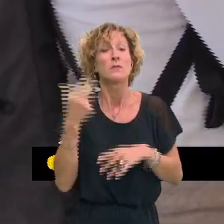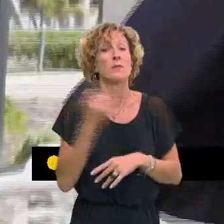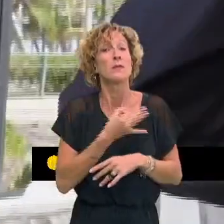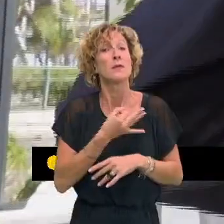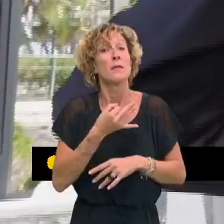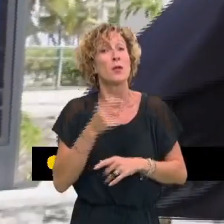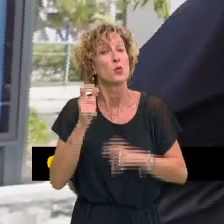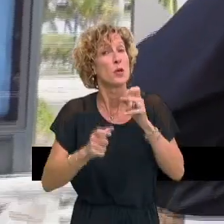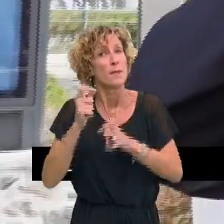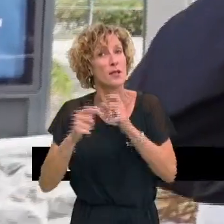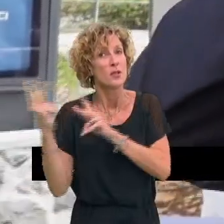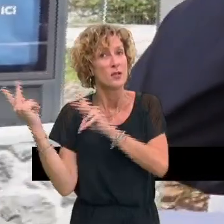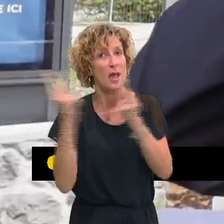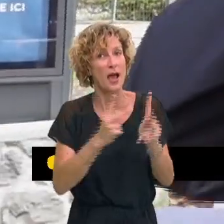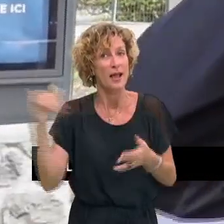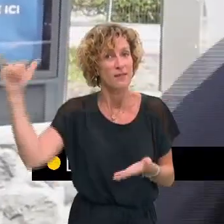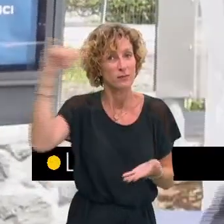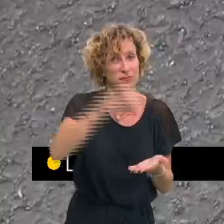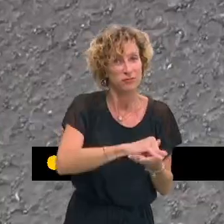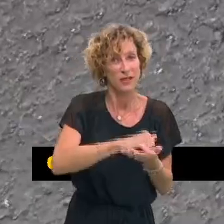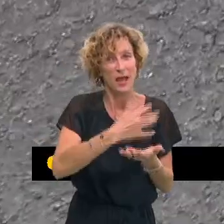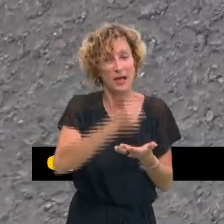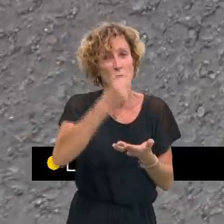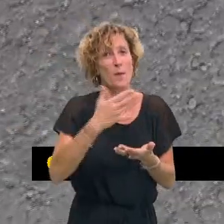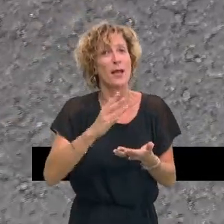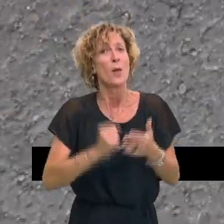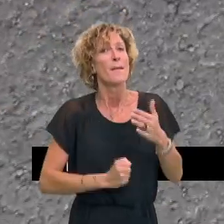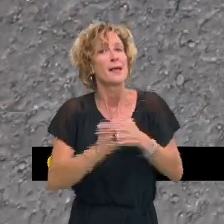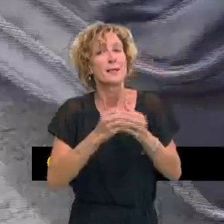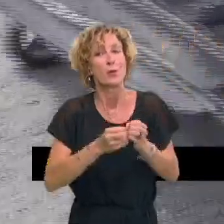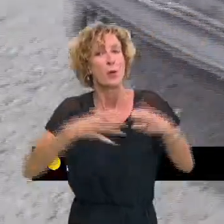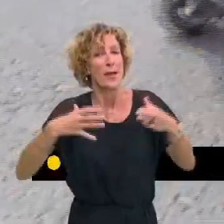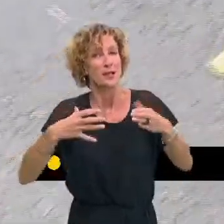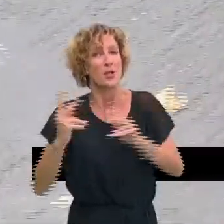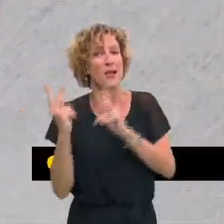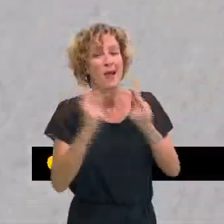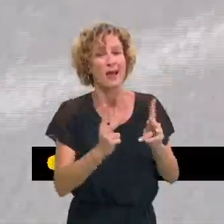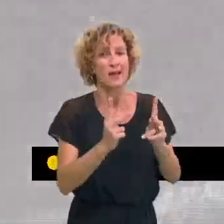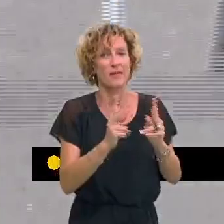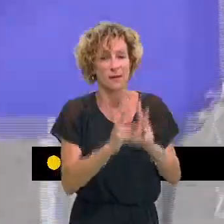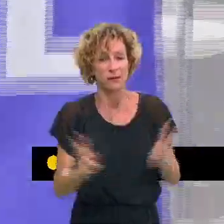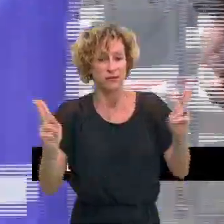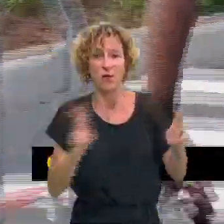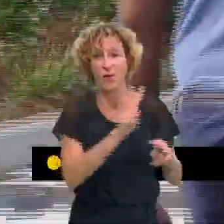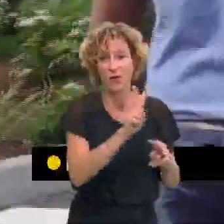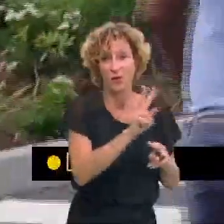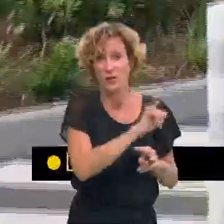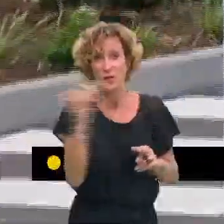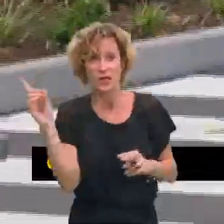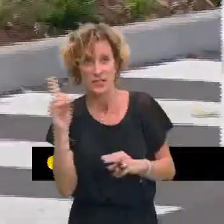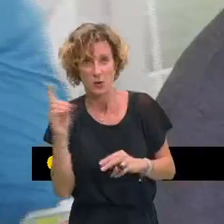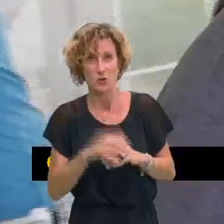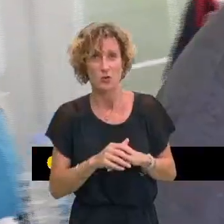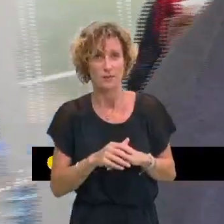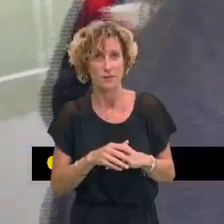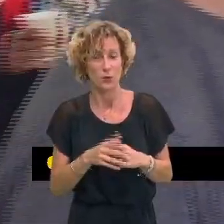coureurs débarquent à La Réunion. Mais le plus gros des contingents est attendu entre ce vendredi et ce week-end. On entre donc dans le vif